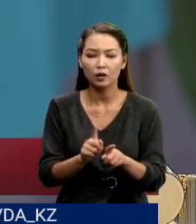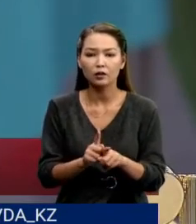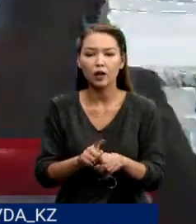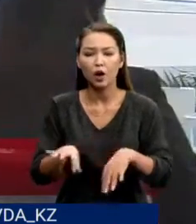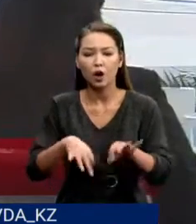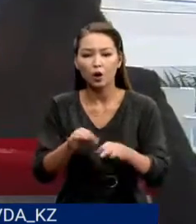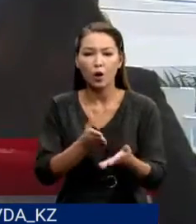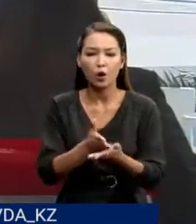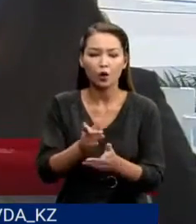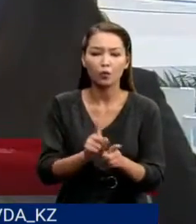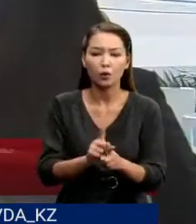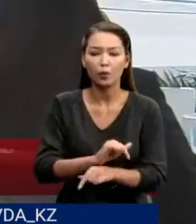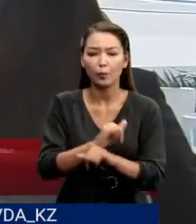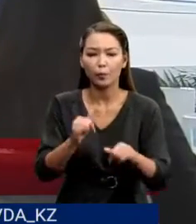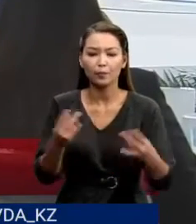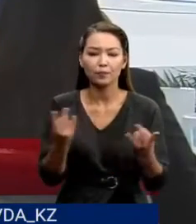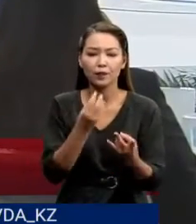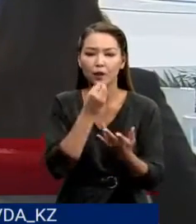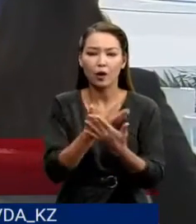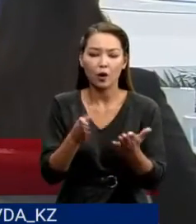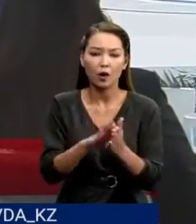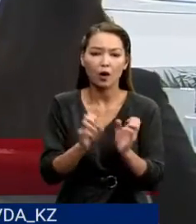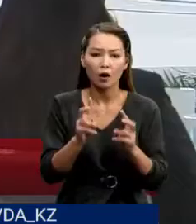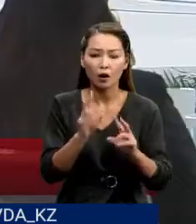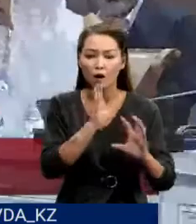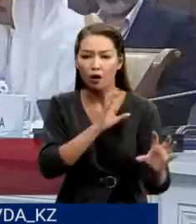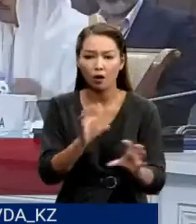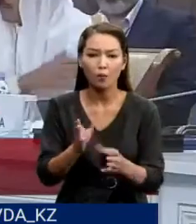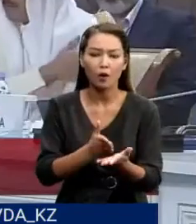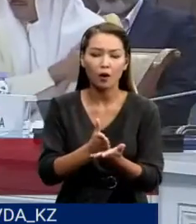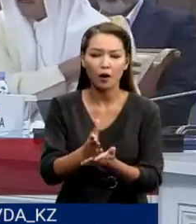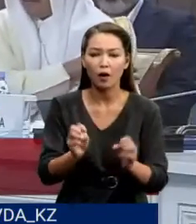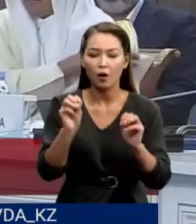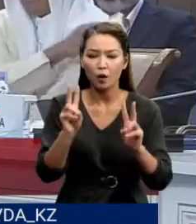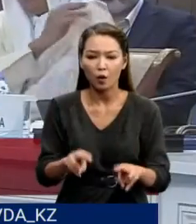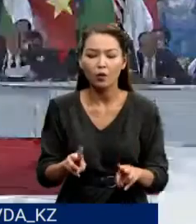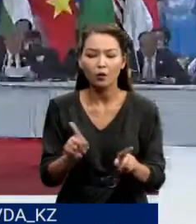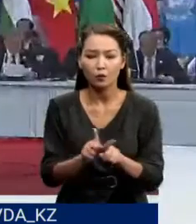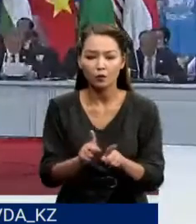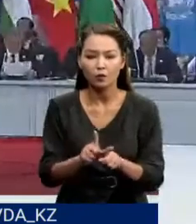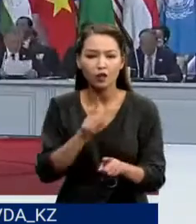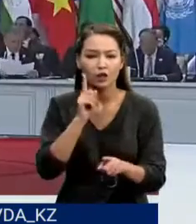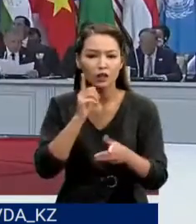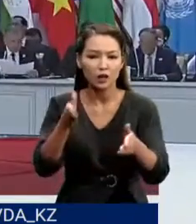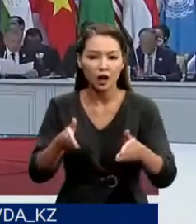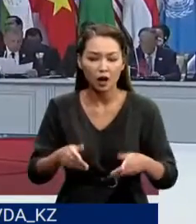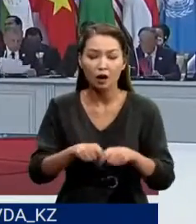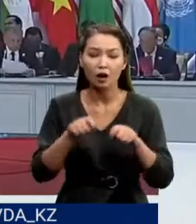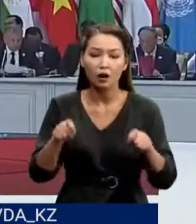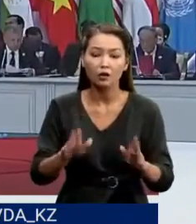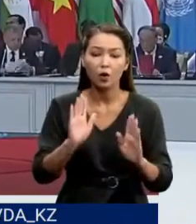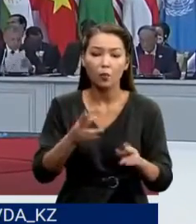бағыттарды меңгеруді ұсынды. Сондай-ақ азық-түлік қауіпсіздігін қамтамасыз етуге бағытталған жасыл дәліздер ашу бастамасы көтерілді. Ал